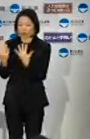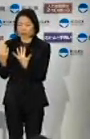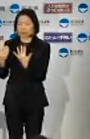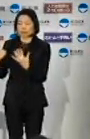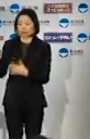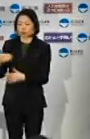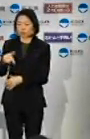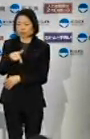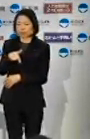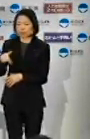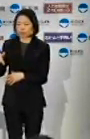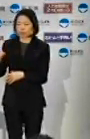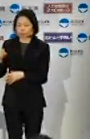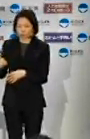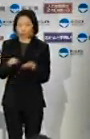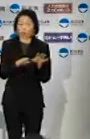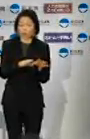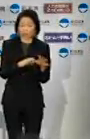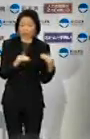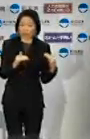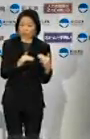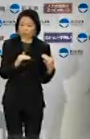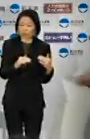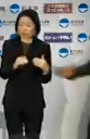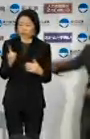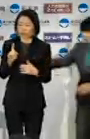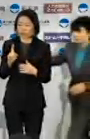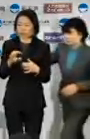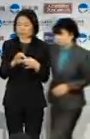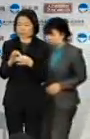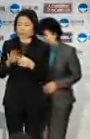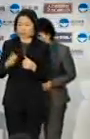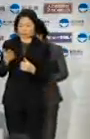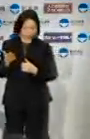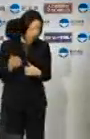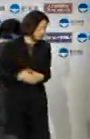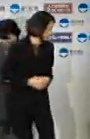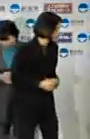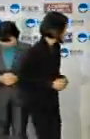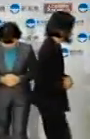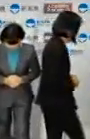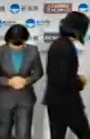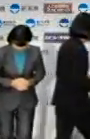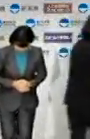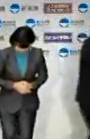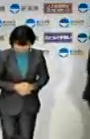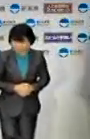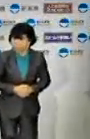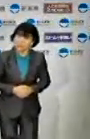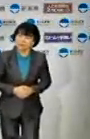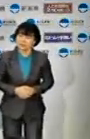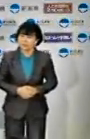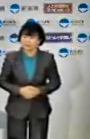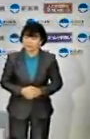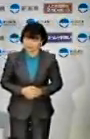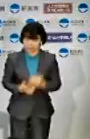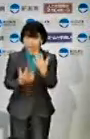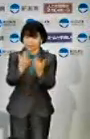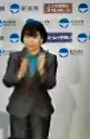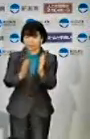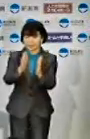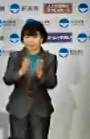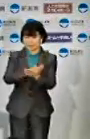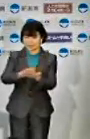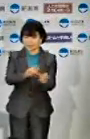ってた この議論を含んでの議論だと思ってますよ。はい、心理整備について